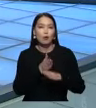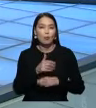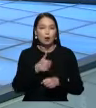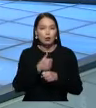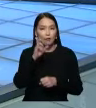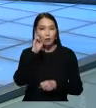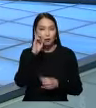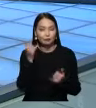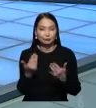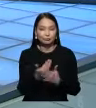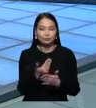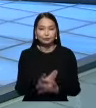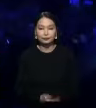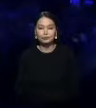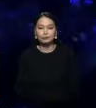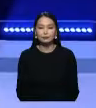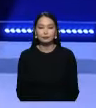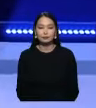у Асимжан Джузбаевой.